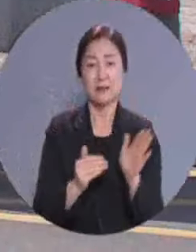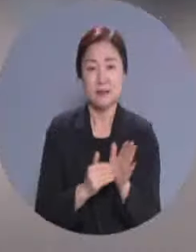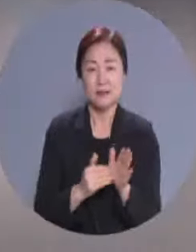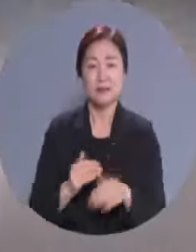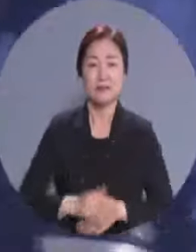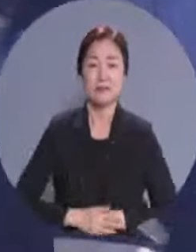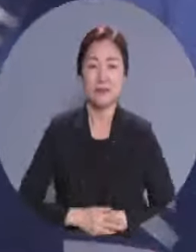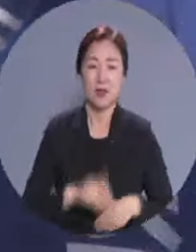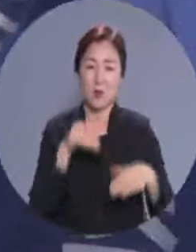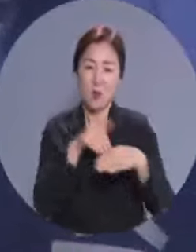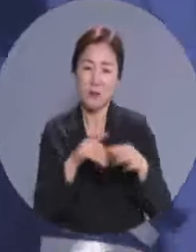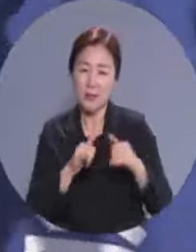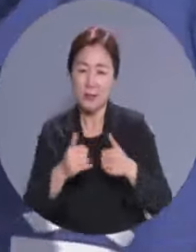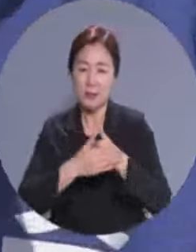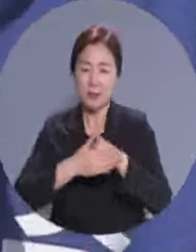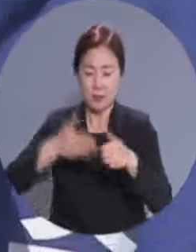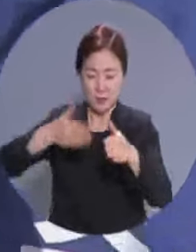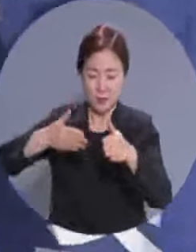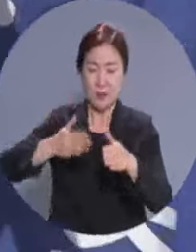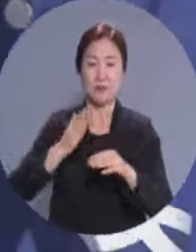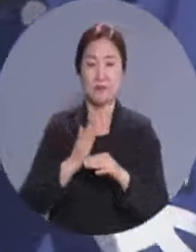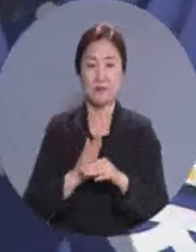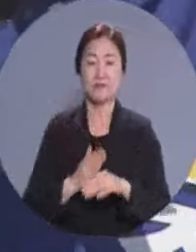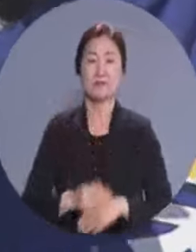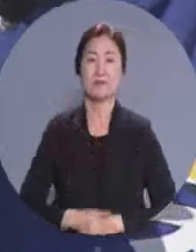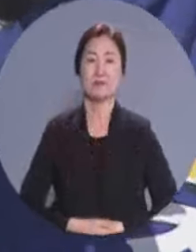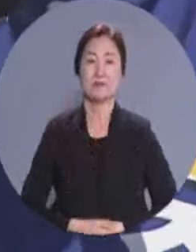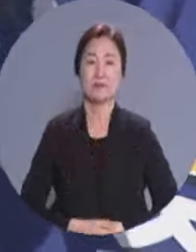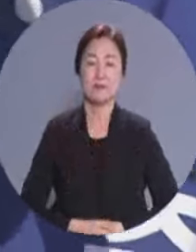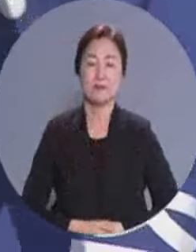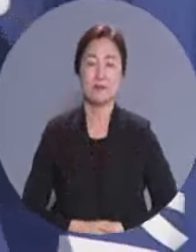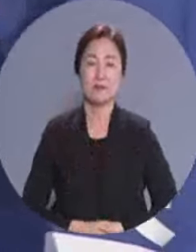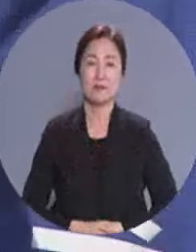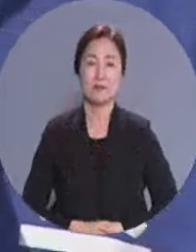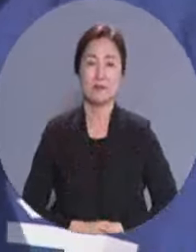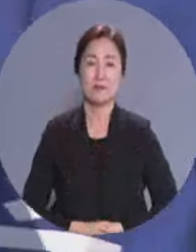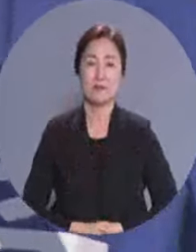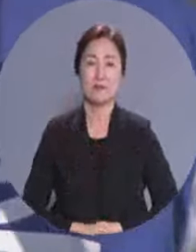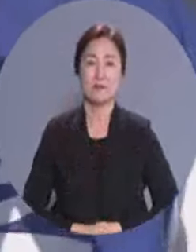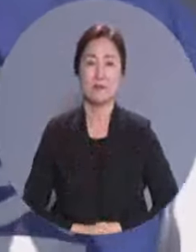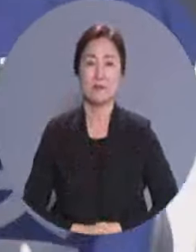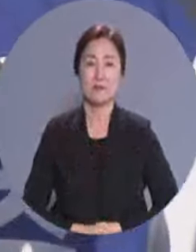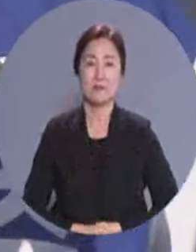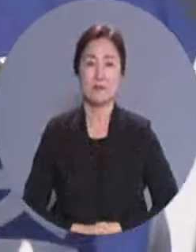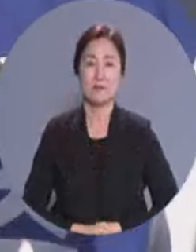내세우며 유권자들의 지지를 호소하고 있습니다. MBC 뉴스 문형철입니다.